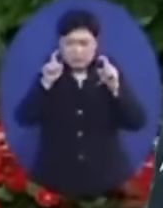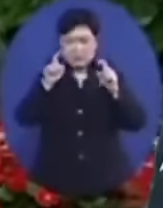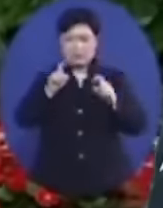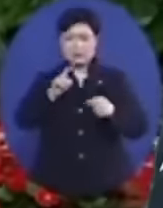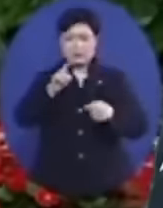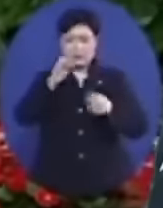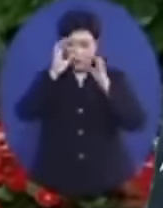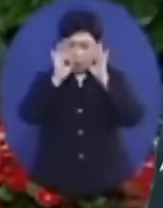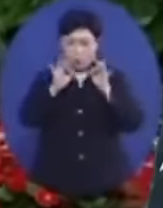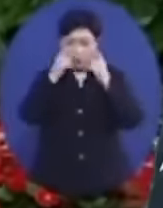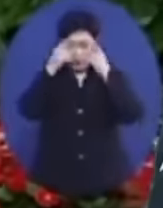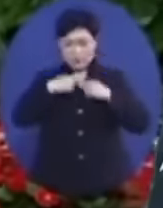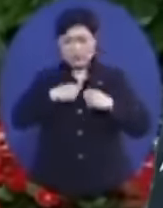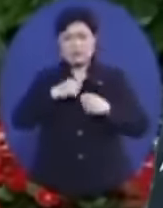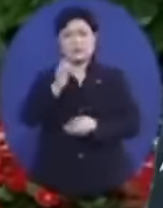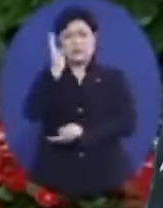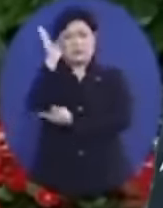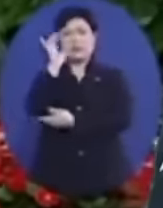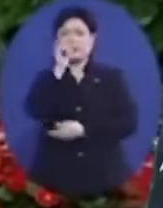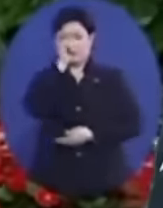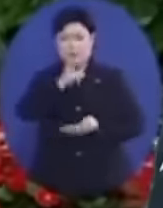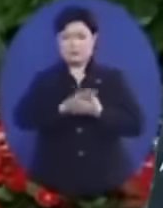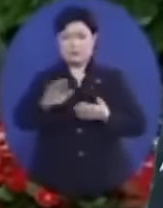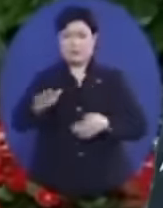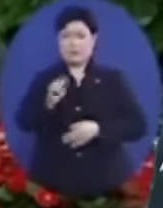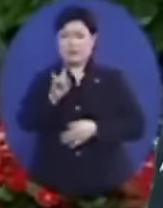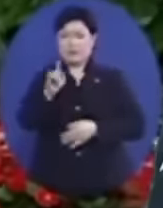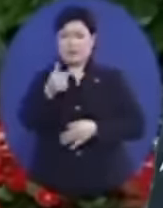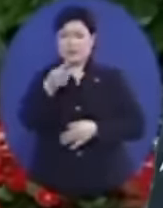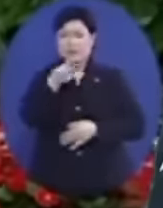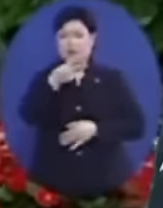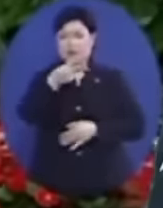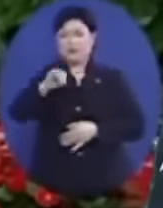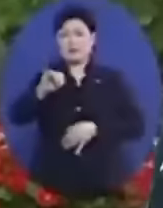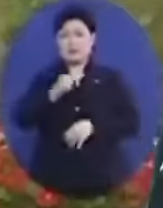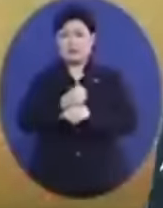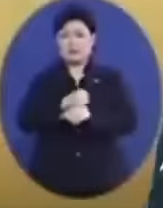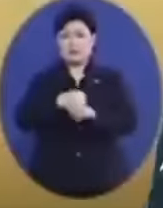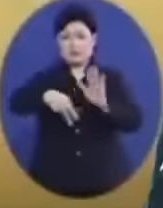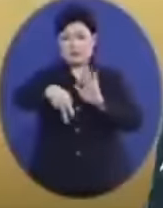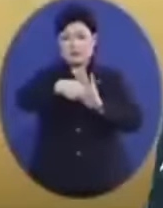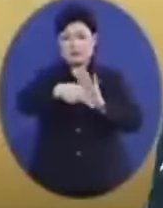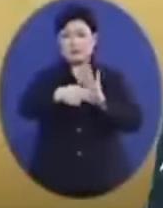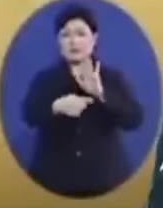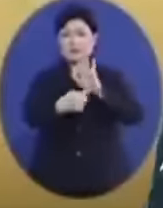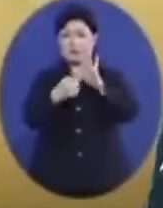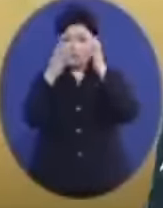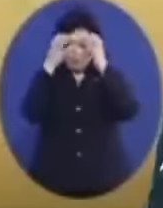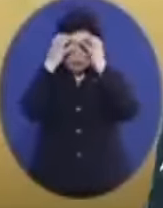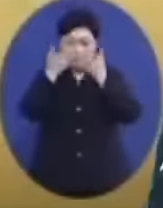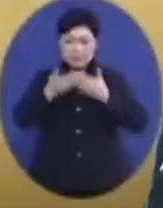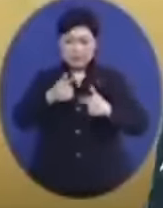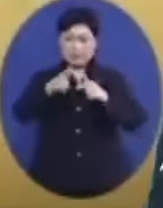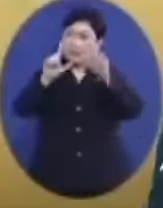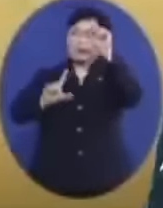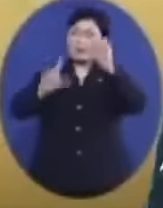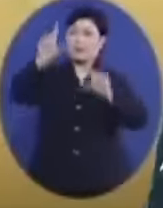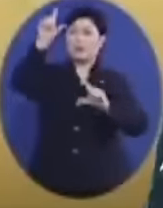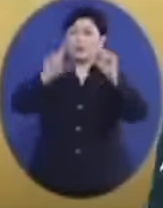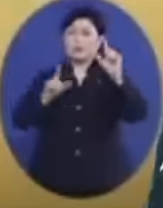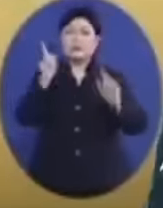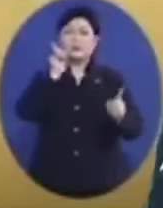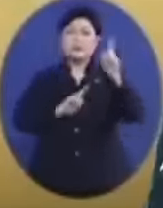일화도 있습니다 헨리 나오는 이사야 53장의 나타난 고난받는 예수님의 모습을